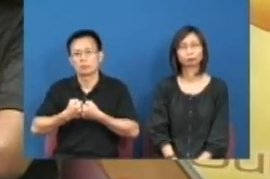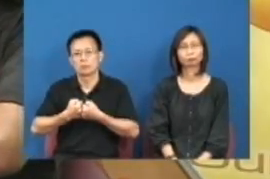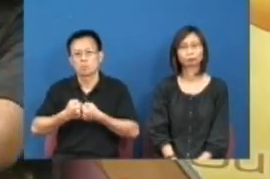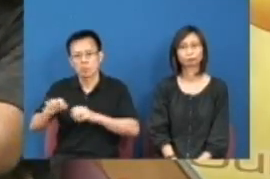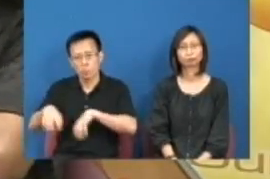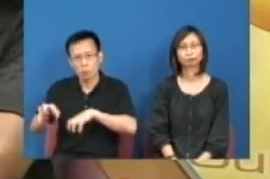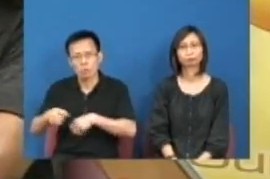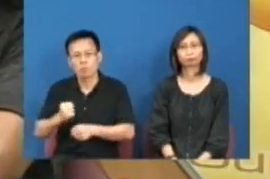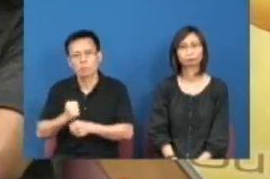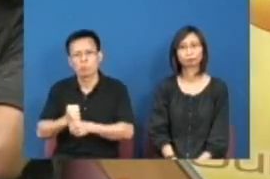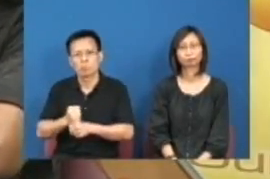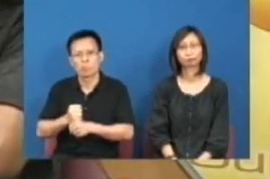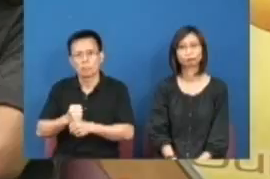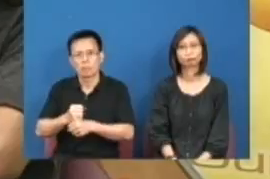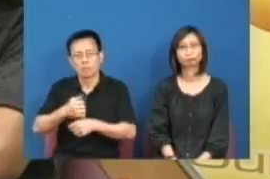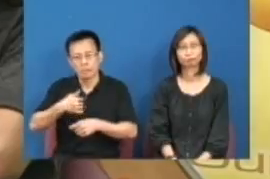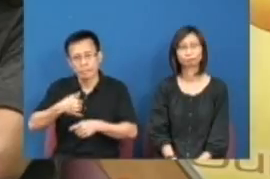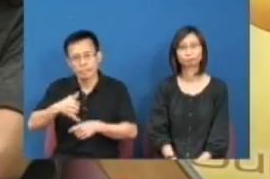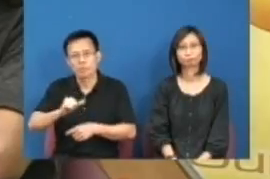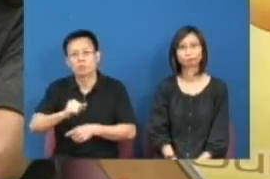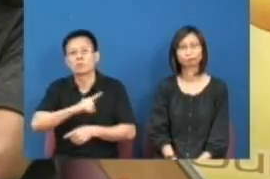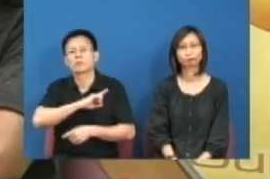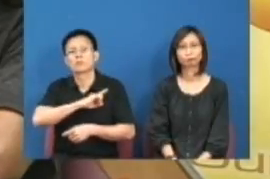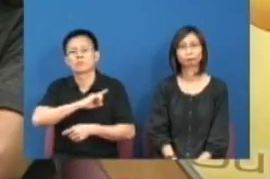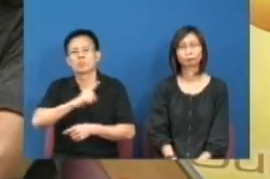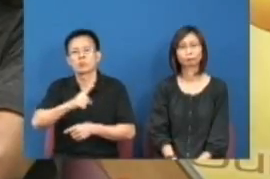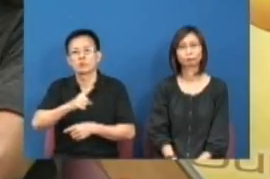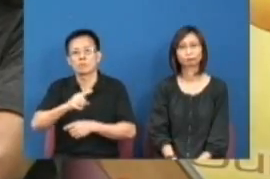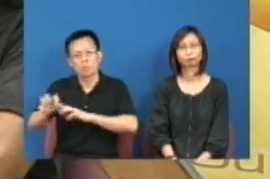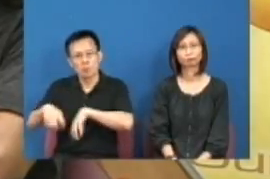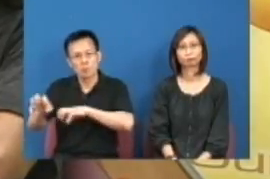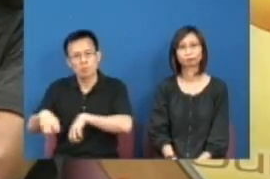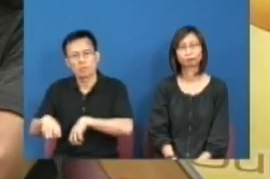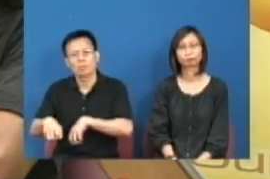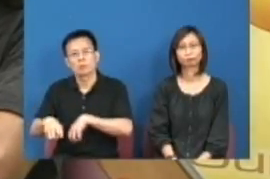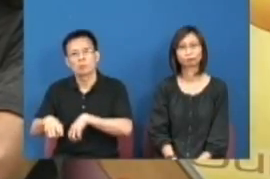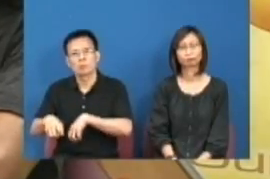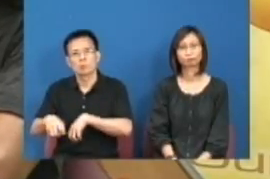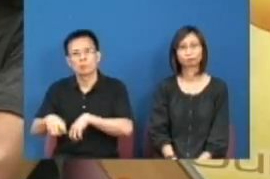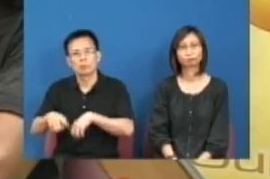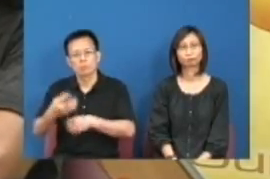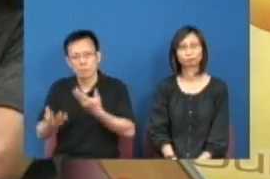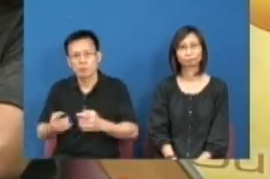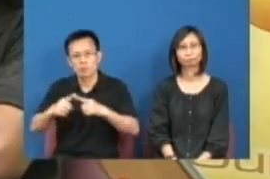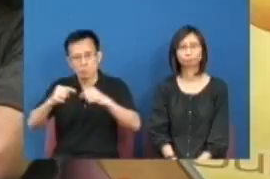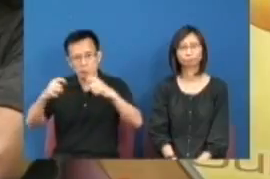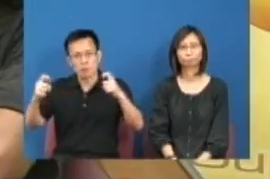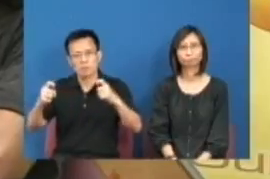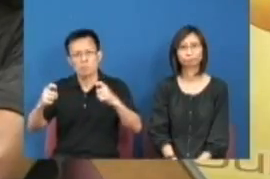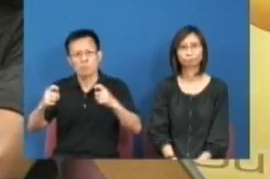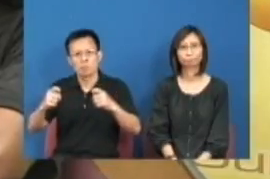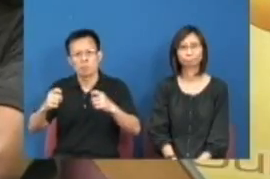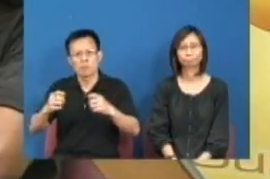農民工回到他自己的故鄉或者城市的時候，如果不能